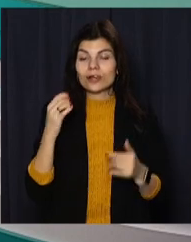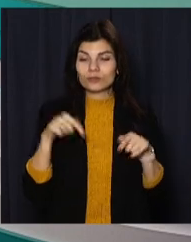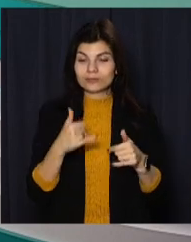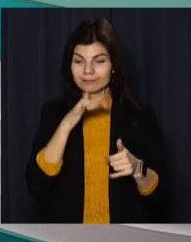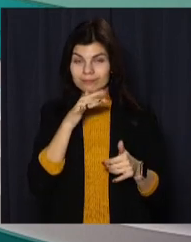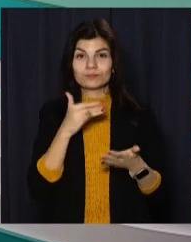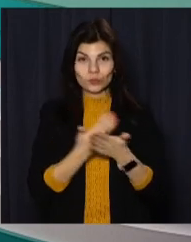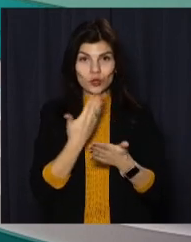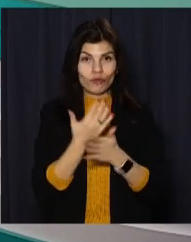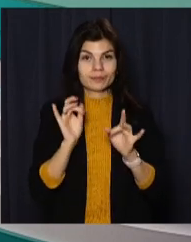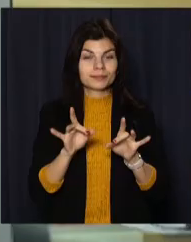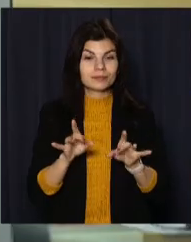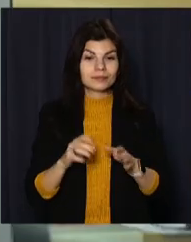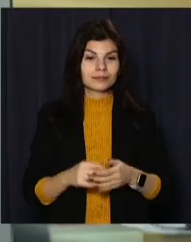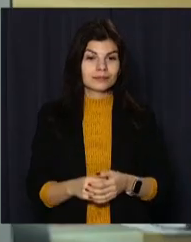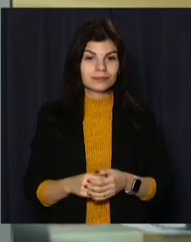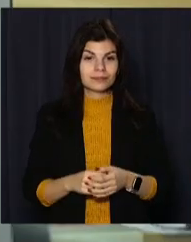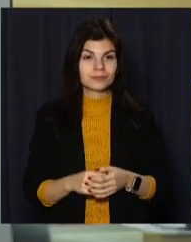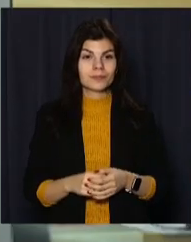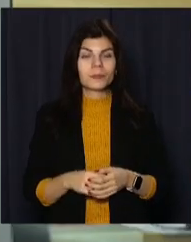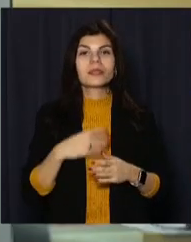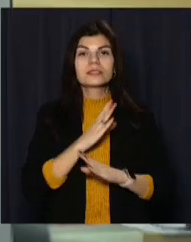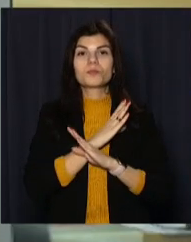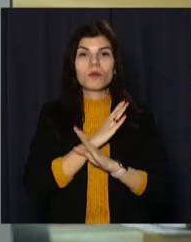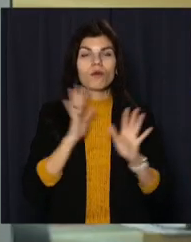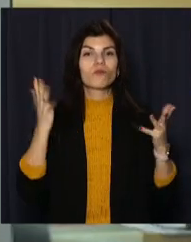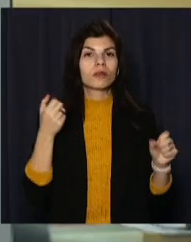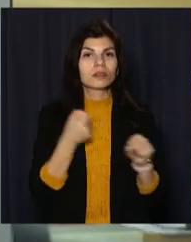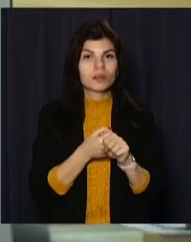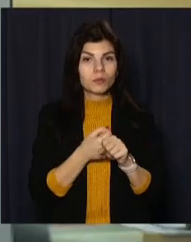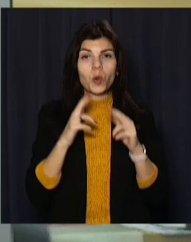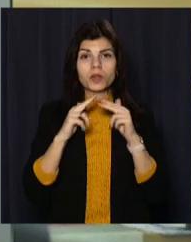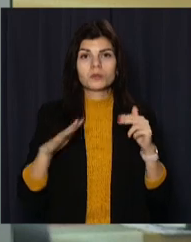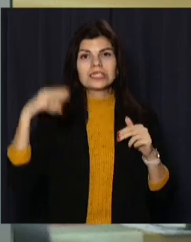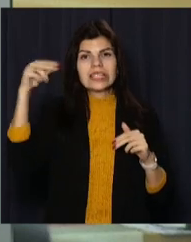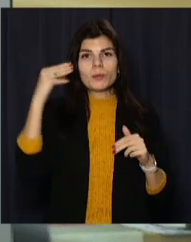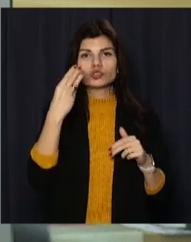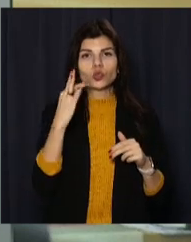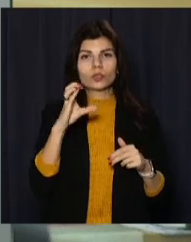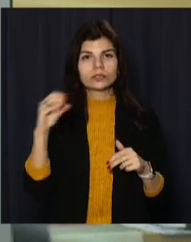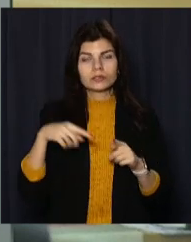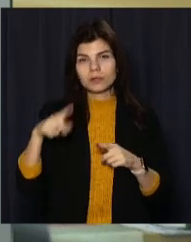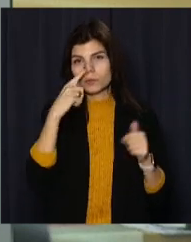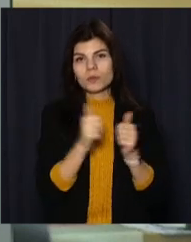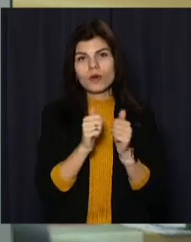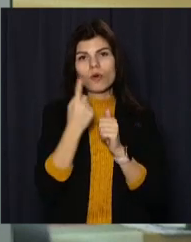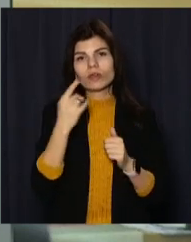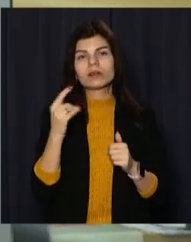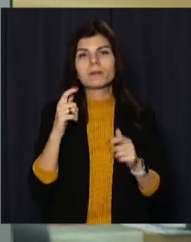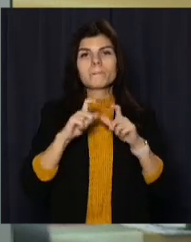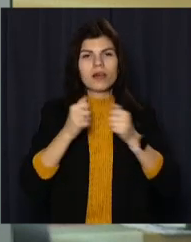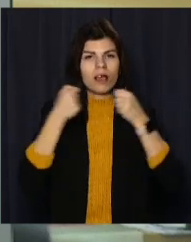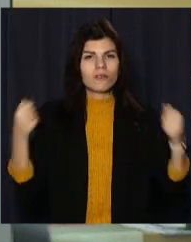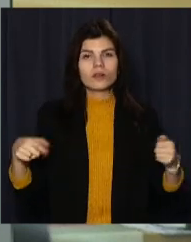цю годину – далі у випуску. Смертельна ДТП. У Дніпрі на Запорізькому шосе поблизу одного з